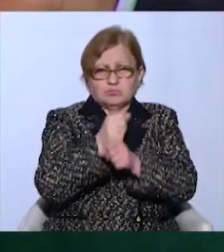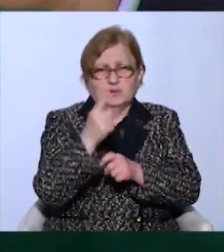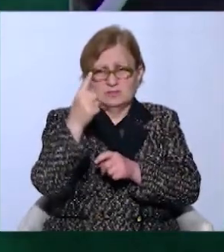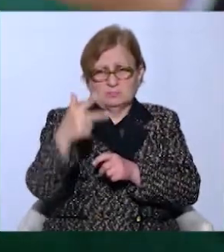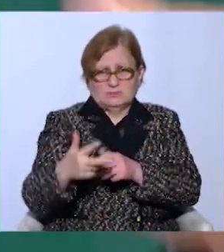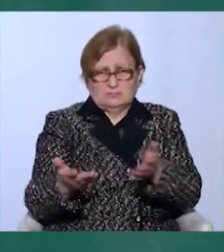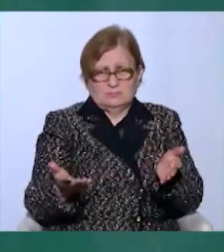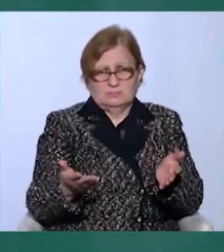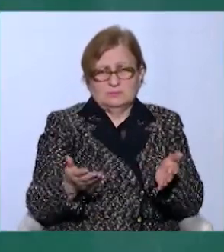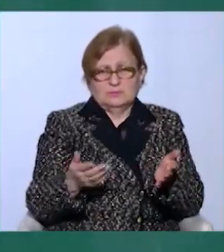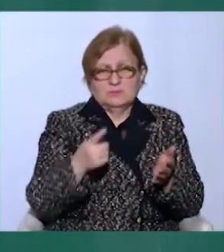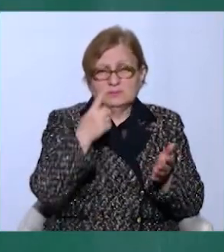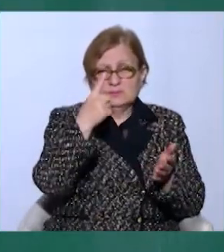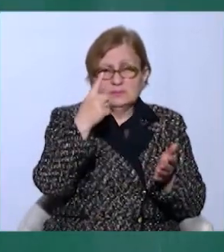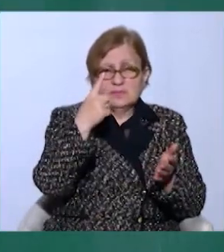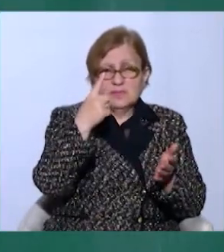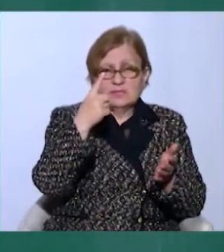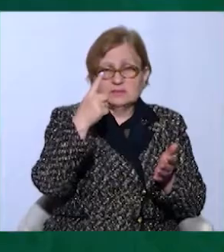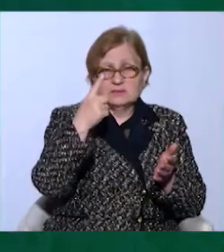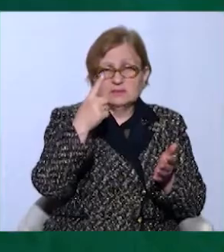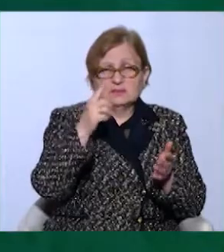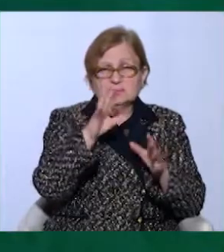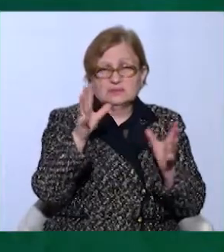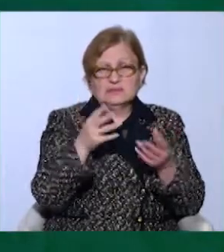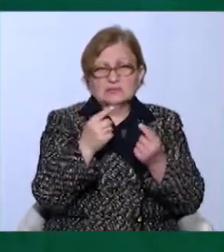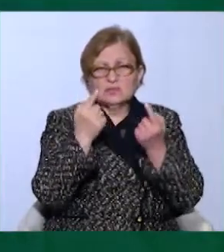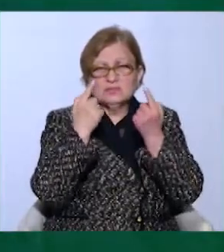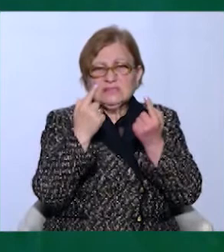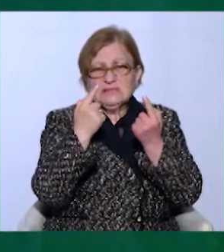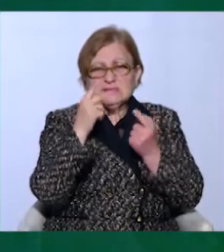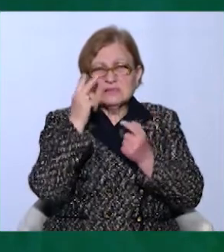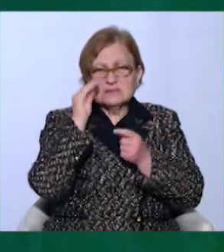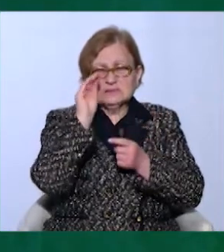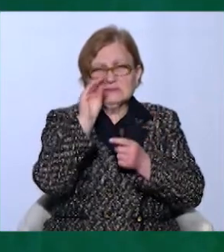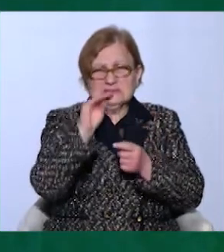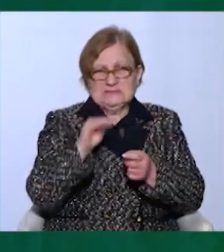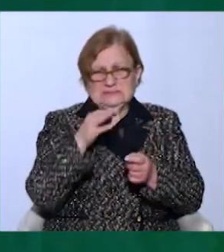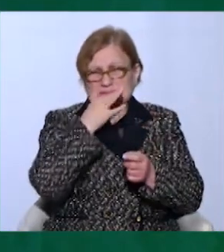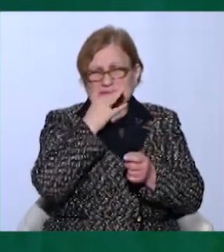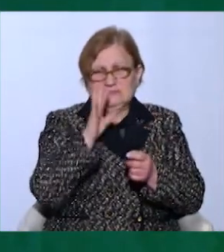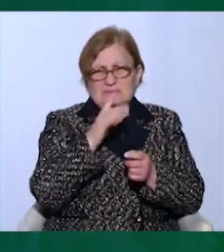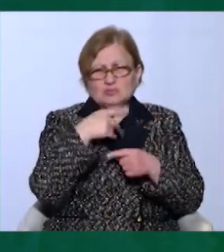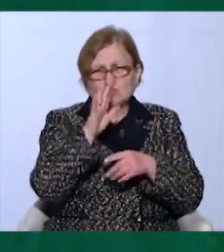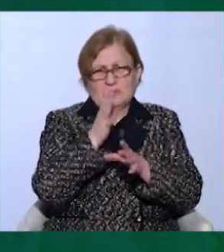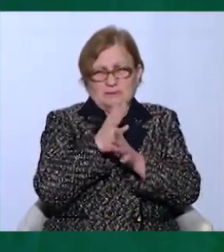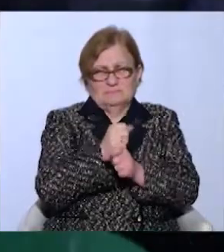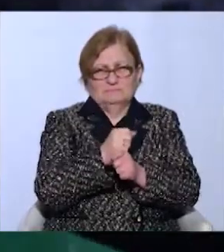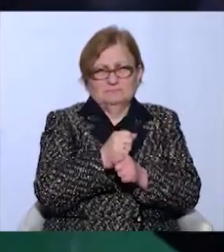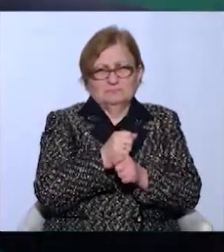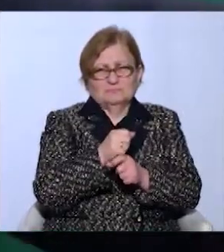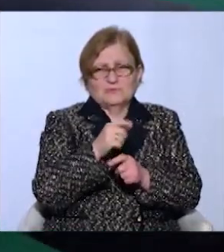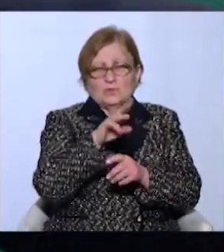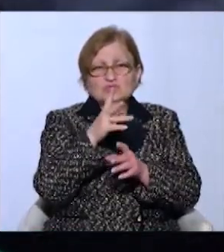გამოკლებული 1.816 ეს დიდი რიცხვების წერა საერთო მოგწონს არ მოგწონს უნდა გამოვაკლოთ